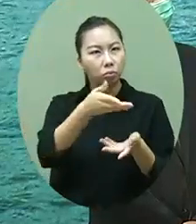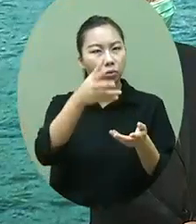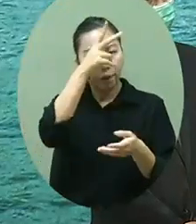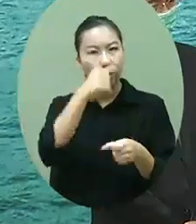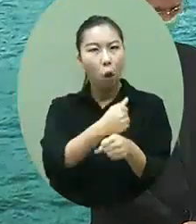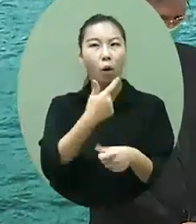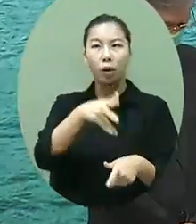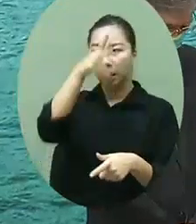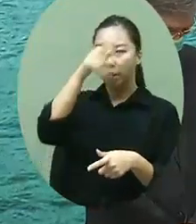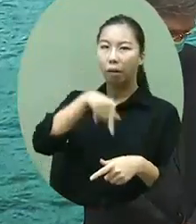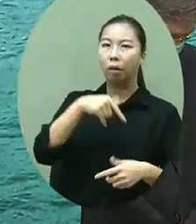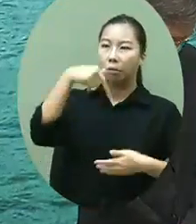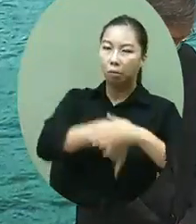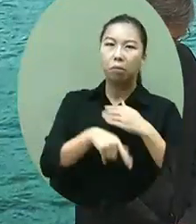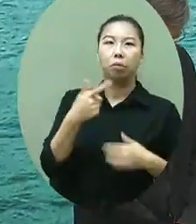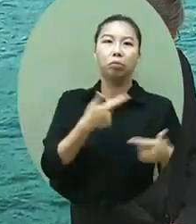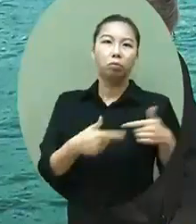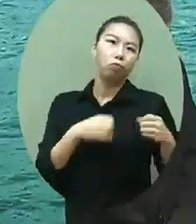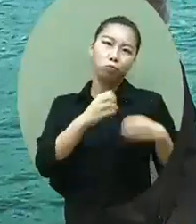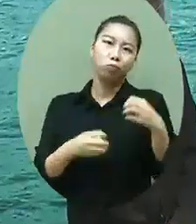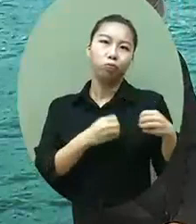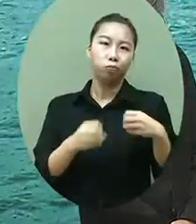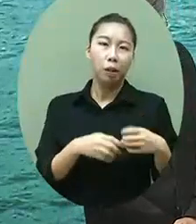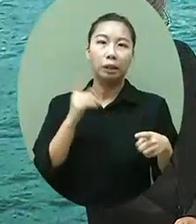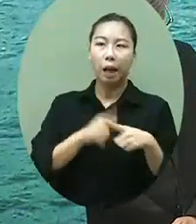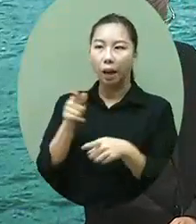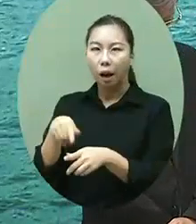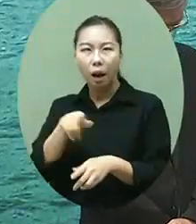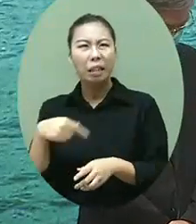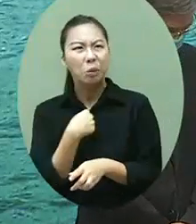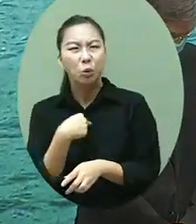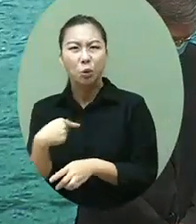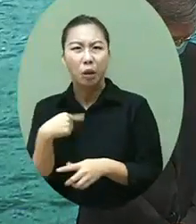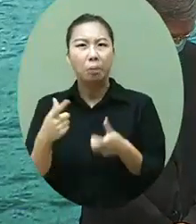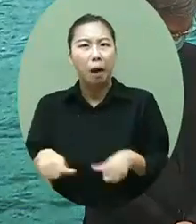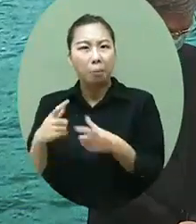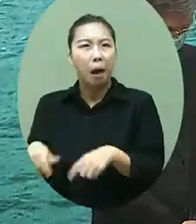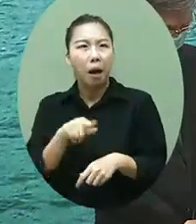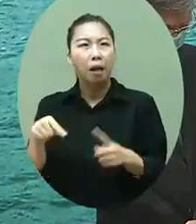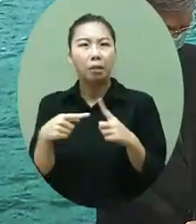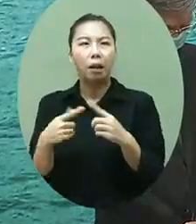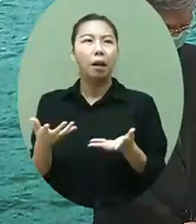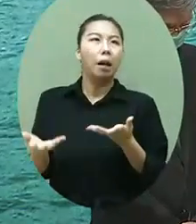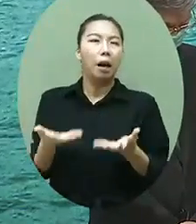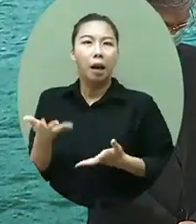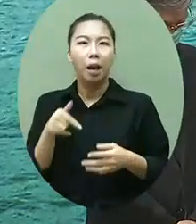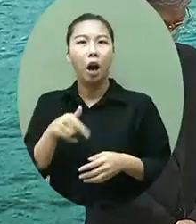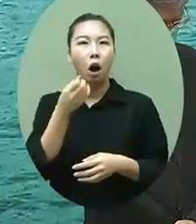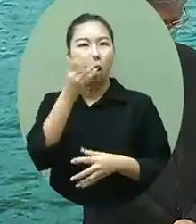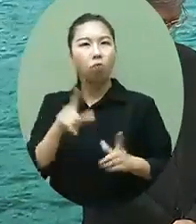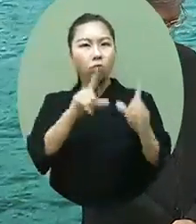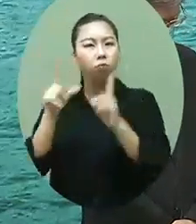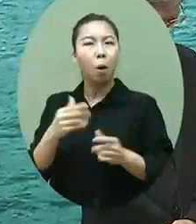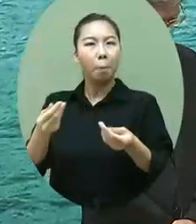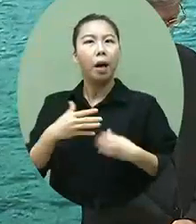落實得到呢、這個？我諗當然要喺政府裏面再繼續去討論，去深化呢個討論。但係呢種嘅需要，呢種令到失業人士可以在香港可